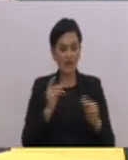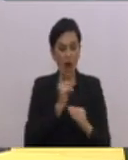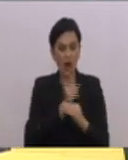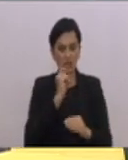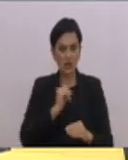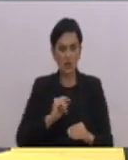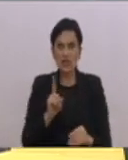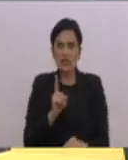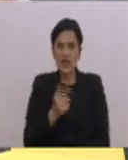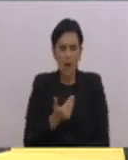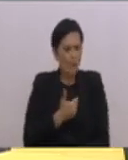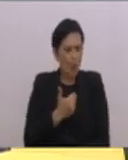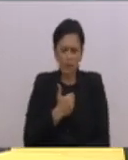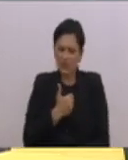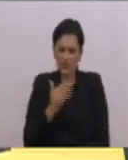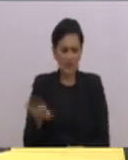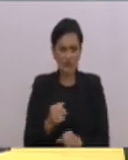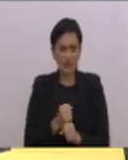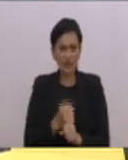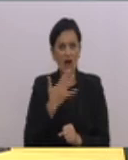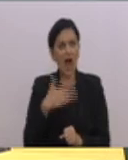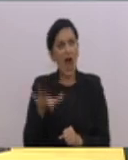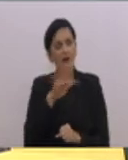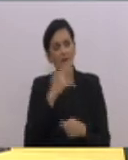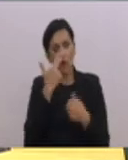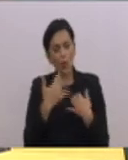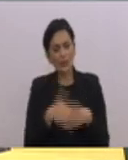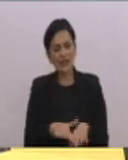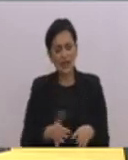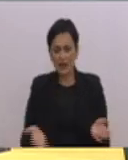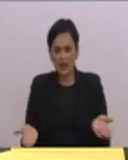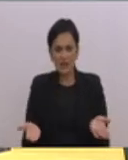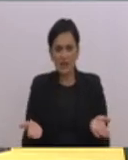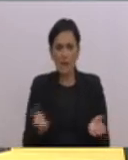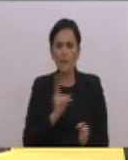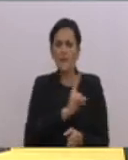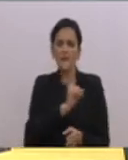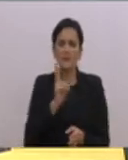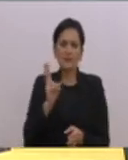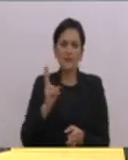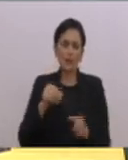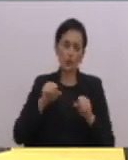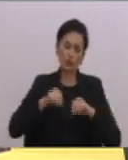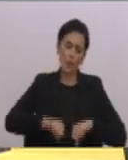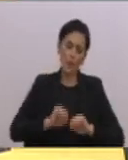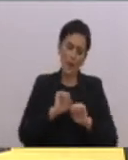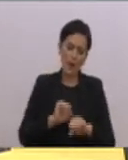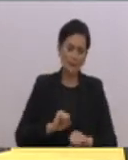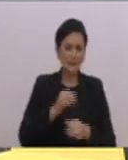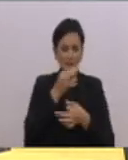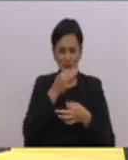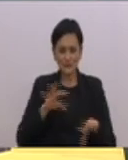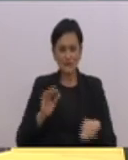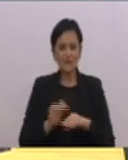რა მოტივიც არ უნდა კეთდებოდეს ეს? ევროინტეგრაცია, რა ვიცი, ვიღაცების და უფლებების დაცვა, ნებისმიერი